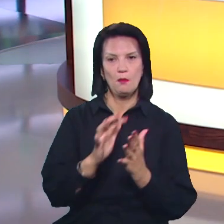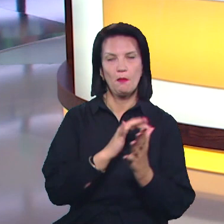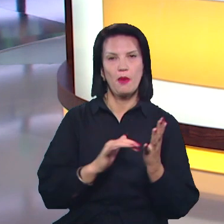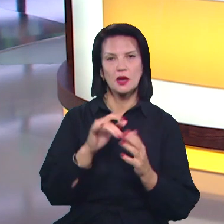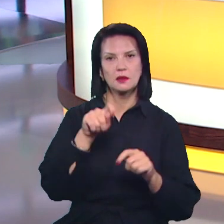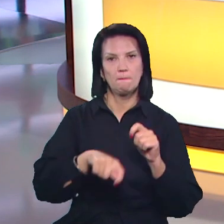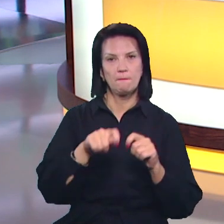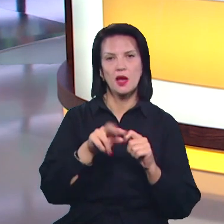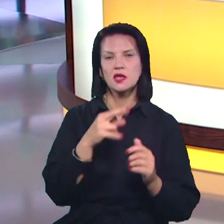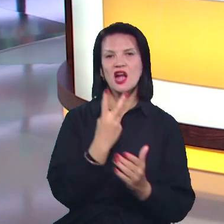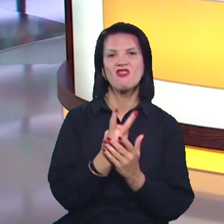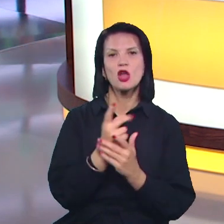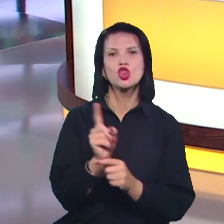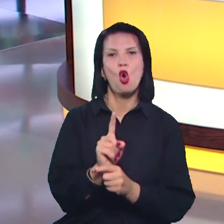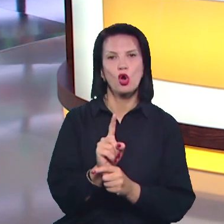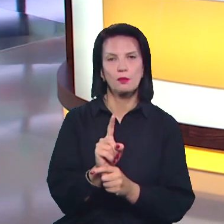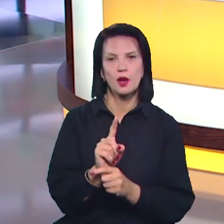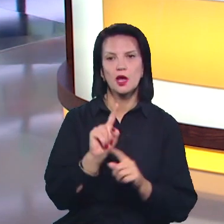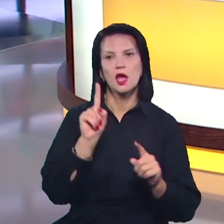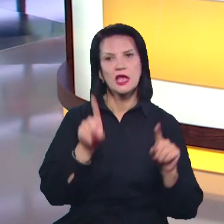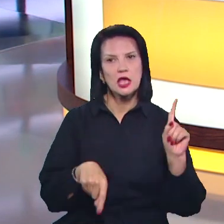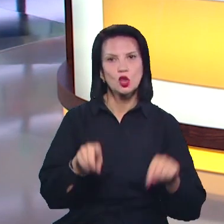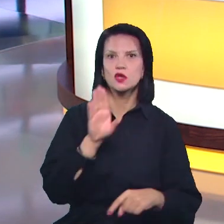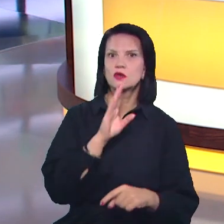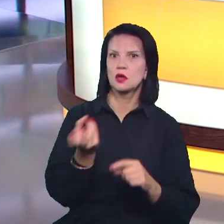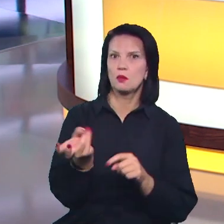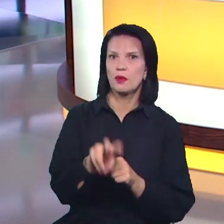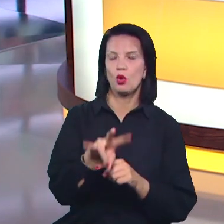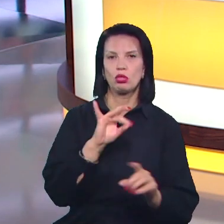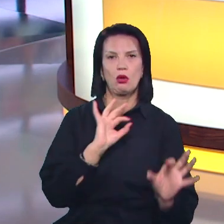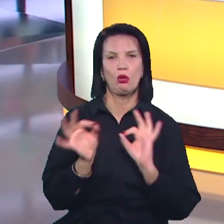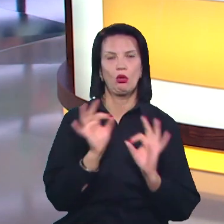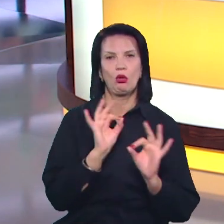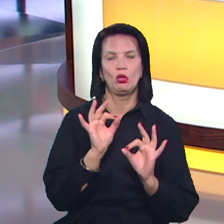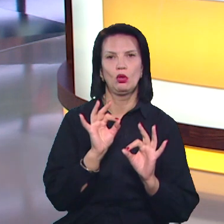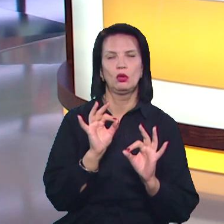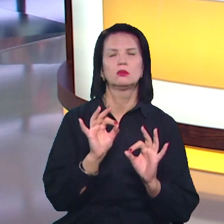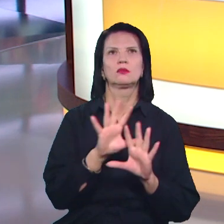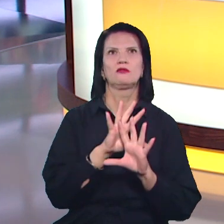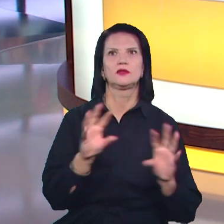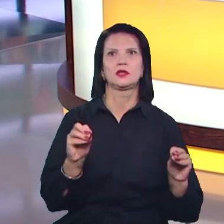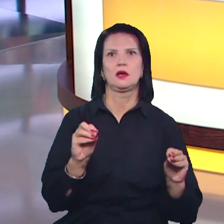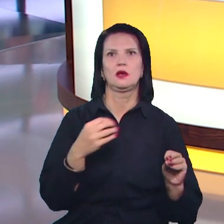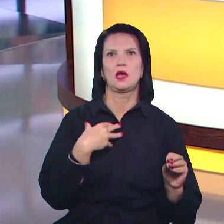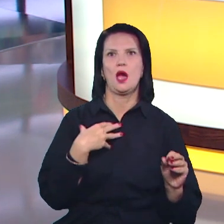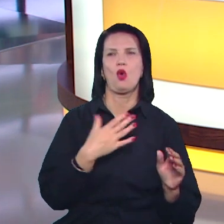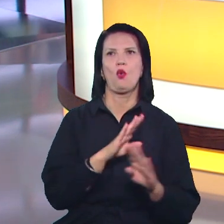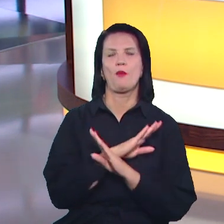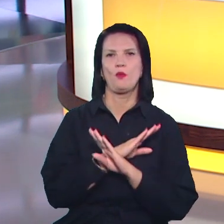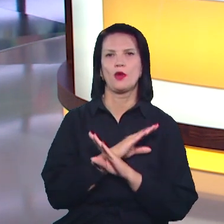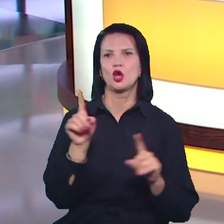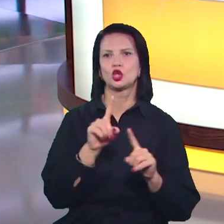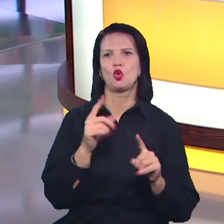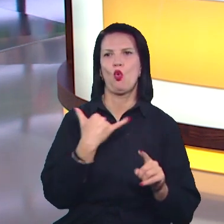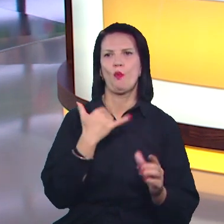як виглядає норма. Тому що іноді жінки приходять на консультацію, Денис Леонідович, все, помираю, у мене тут я щось нащупала, все, я